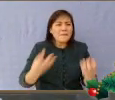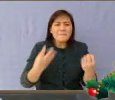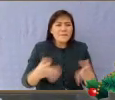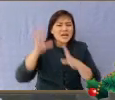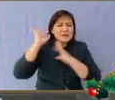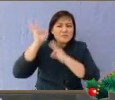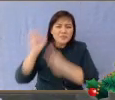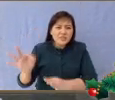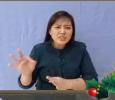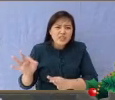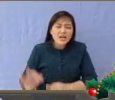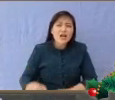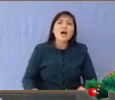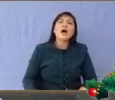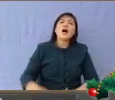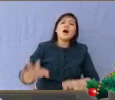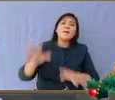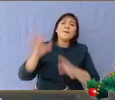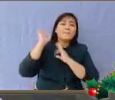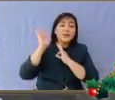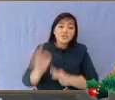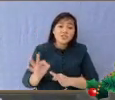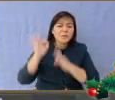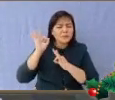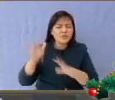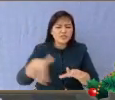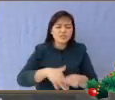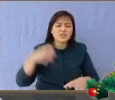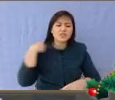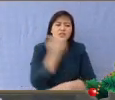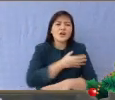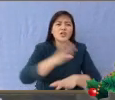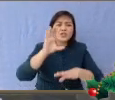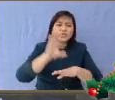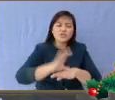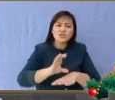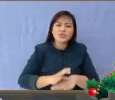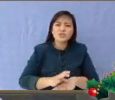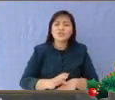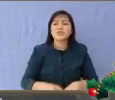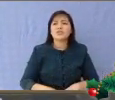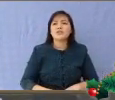mga taong gumagasgas sa salitang pananampalataya ay walang pananampalataya.